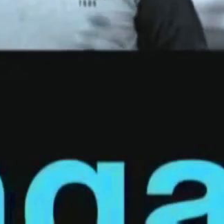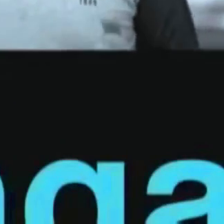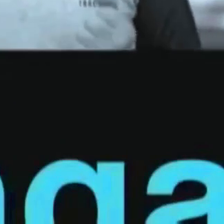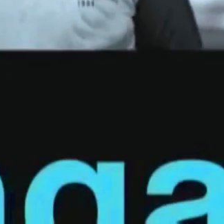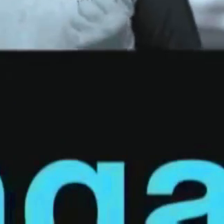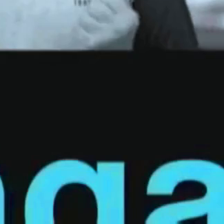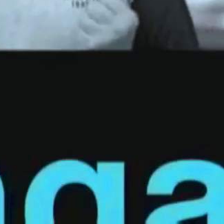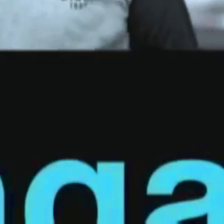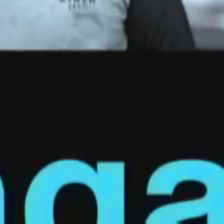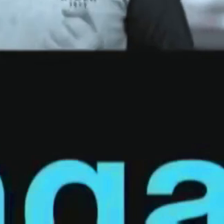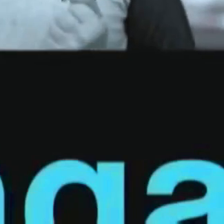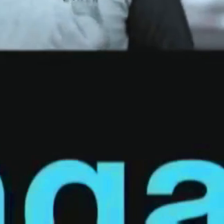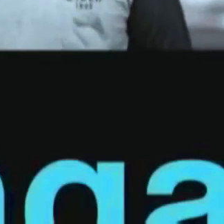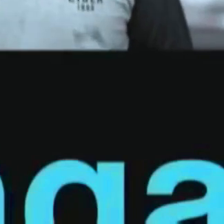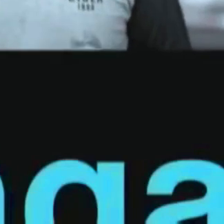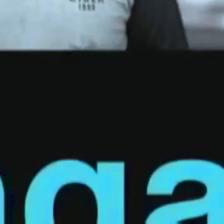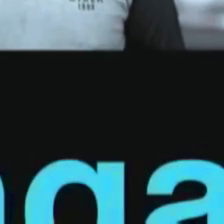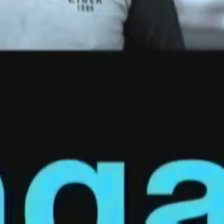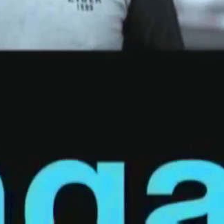kita